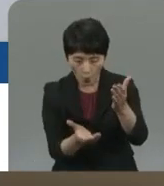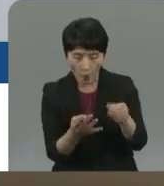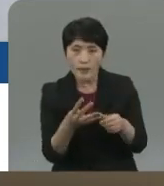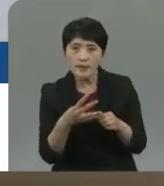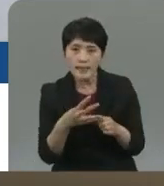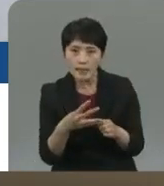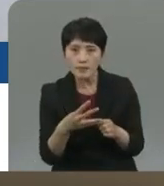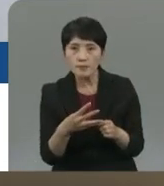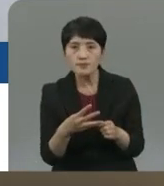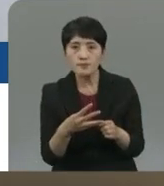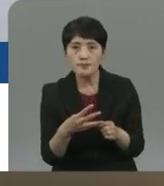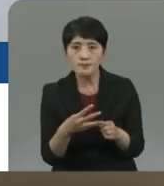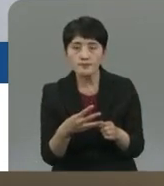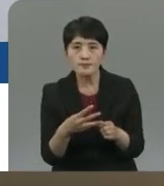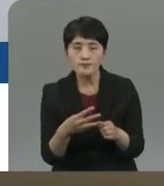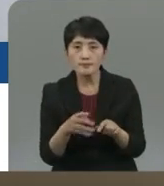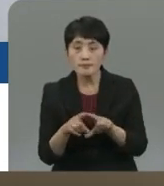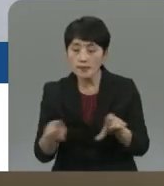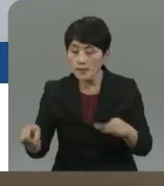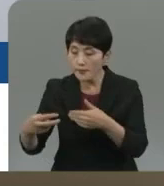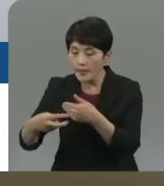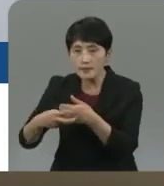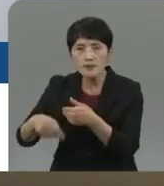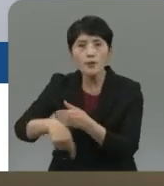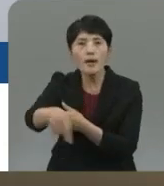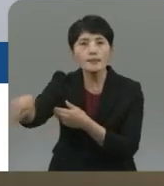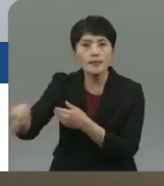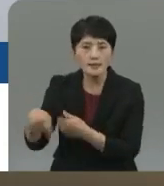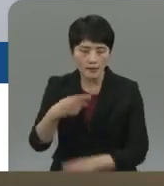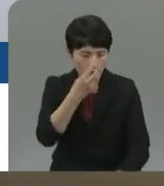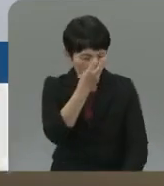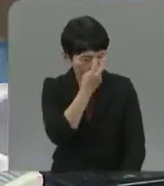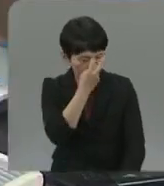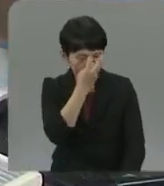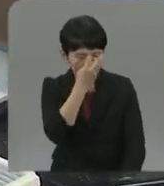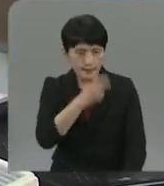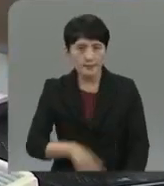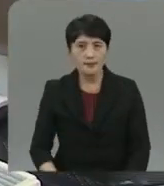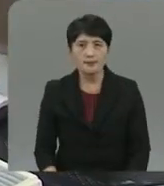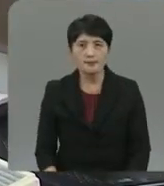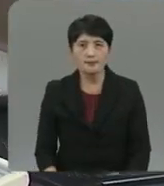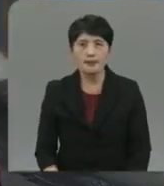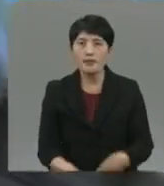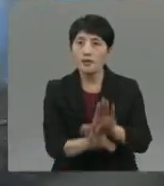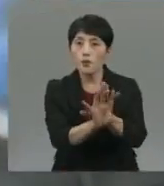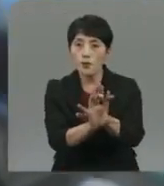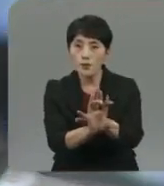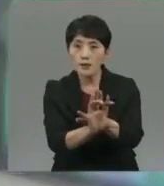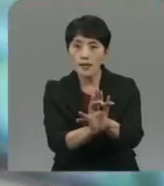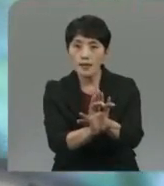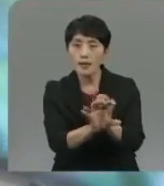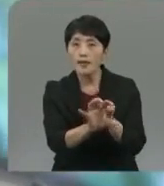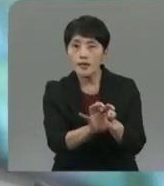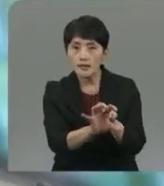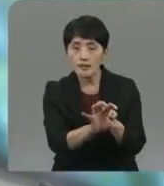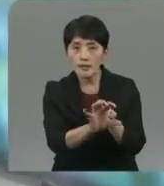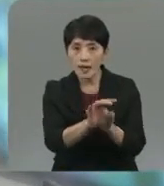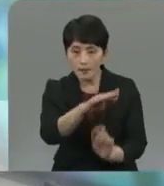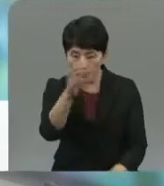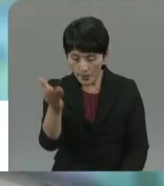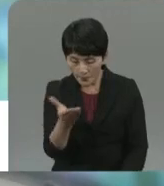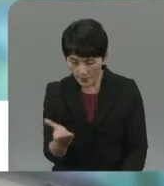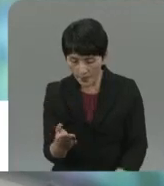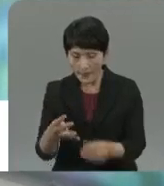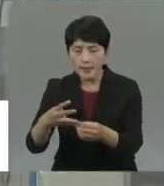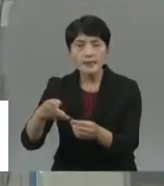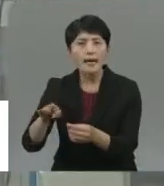期限分为1级至4级，其中4级最低。政府表示，新冠疫情致死率下滑，危害程度大幅